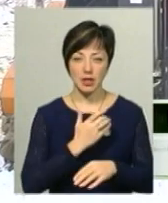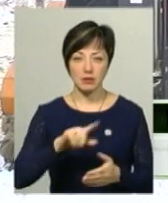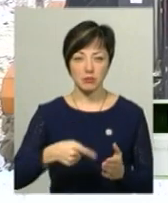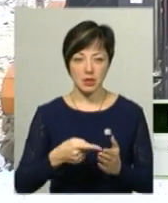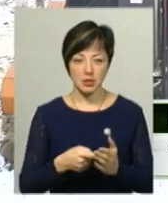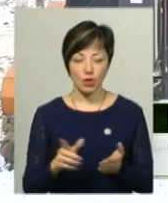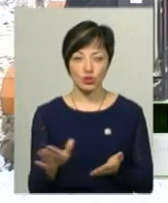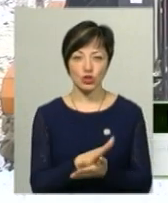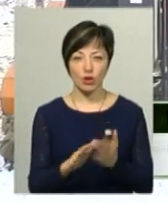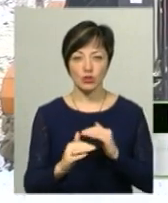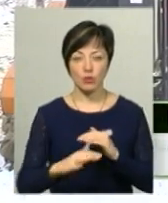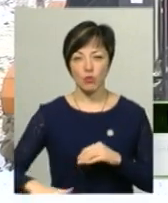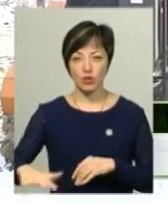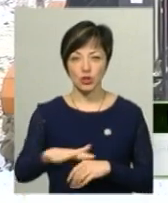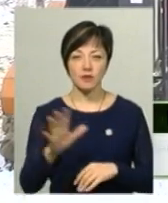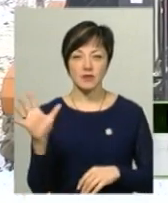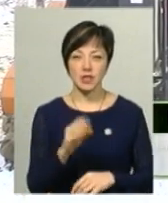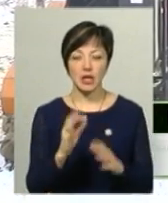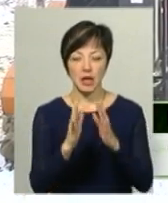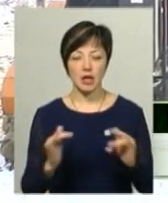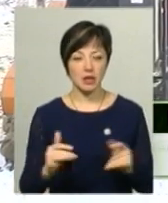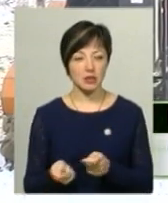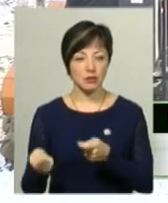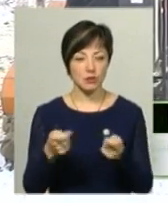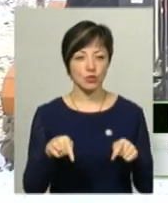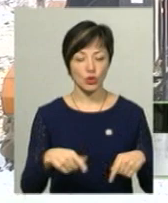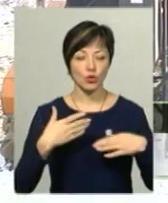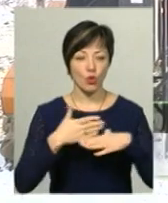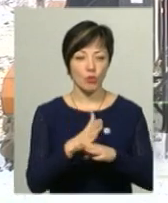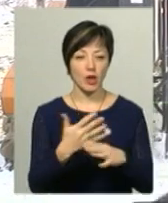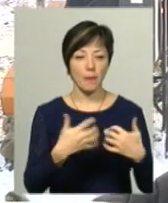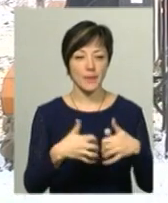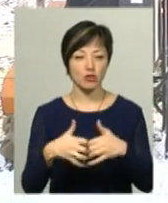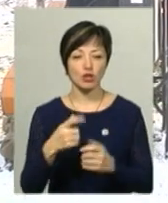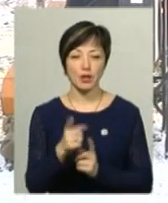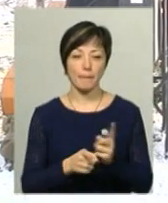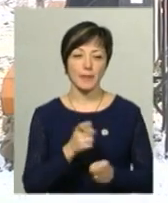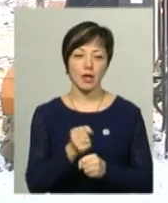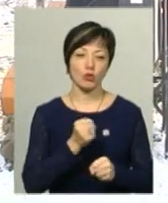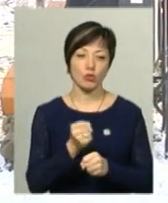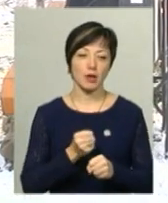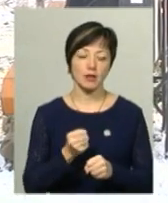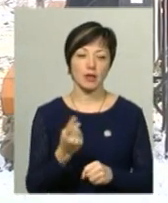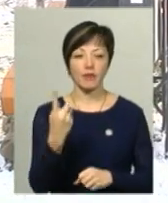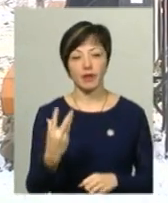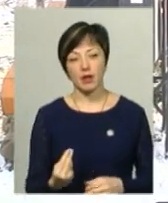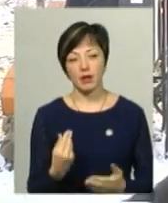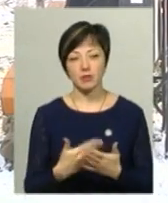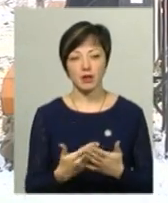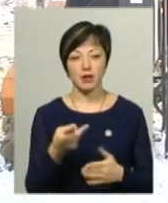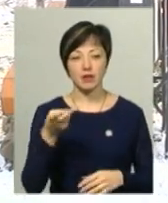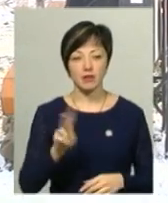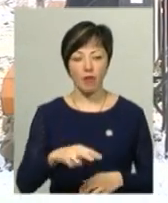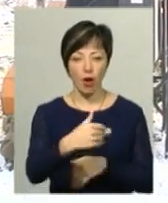що площадки зачищаються, всі ялинки зводяться сюди до дробільної машини і переробляються. В день можемо набити два